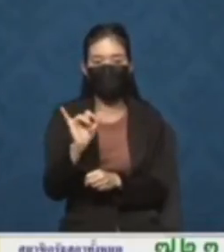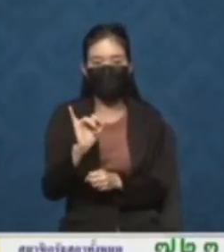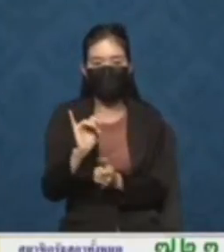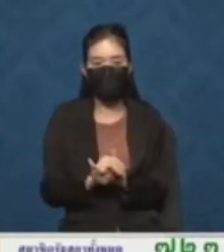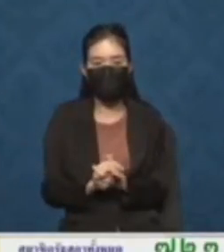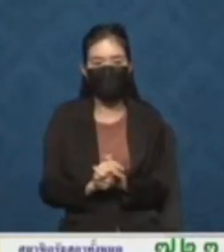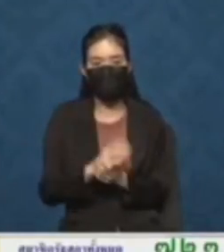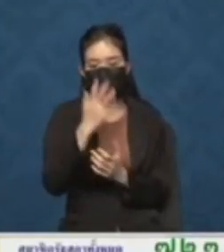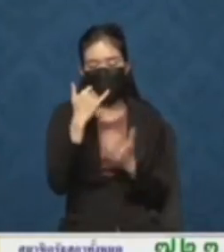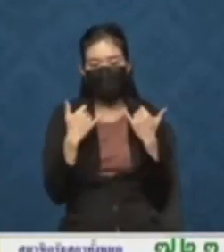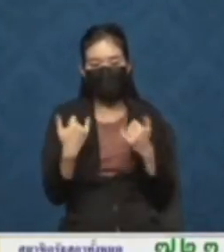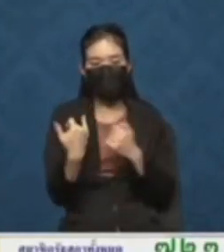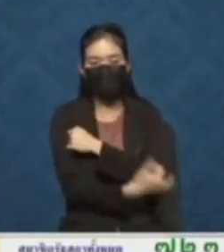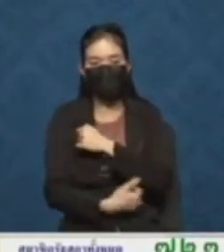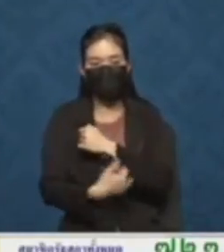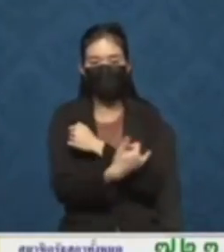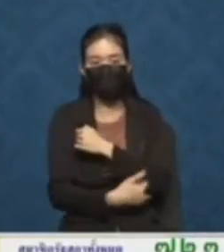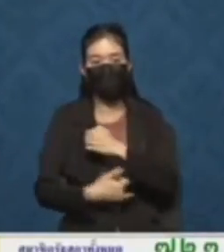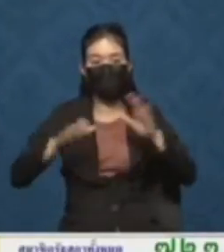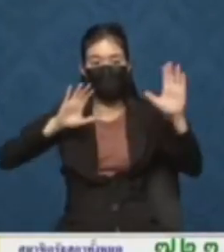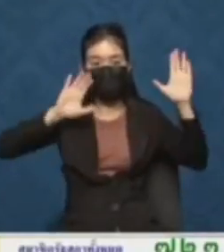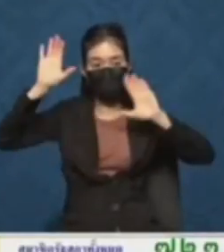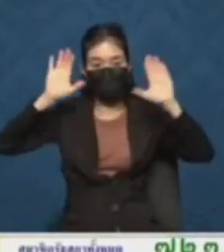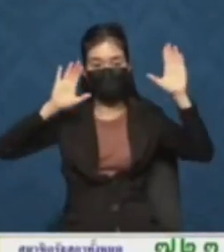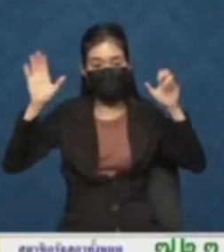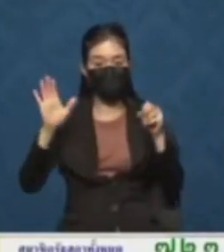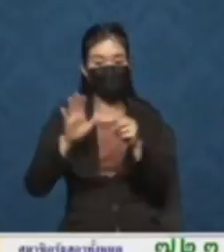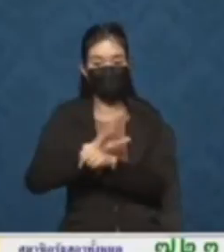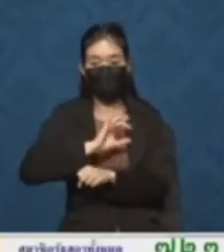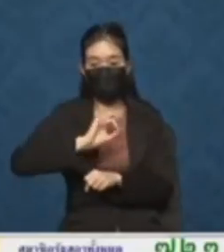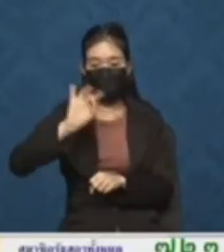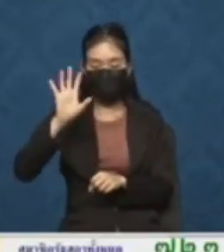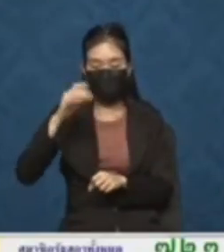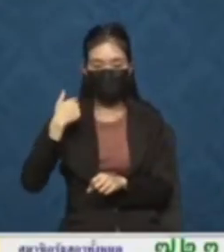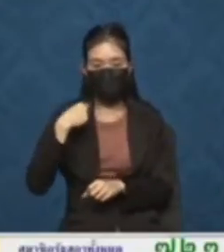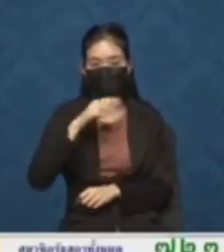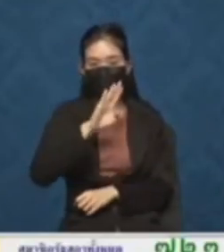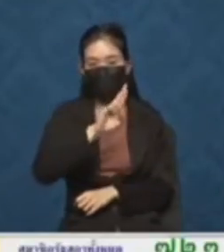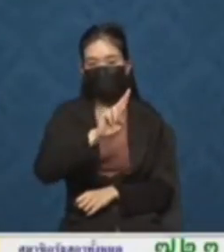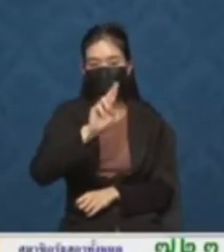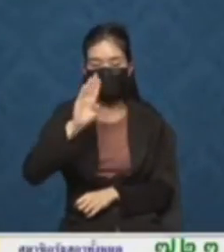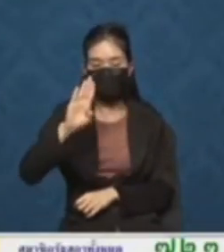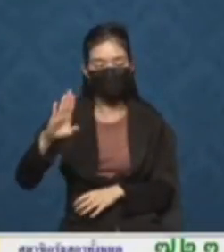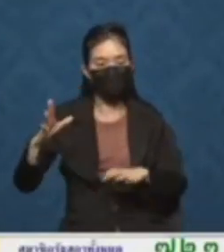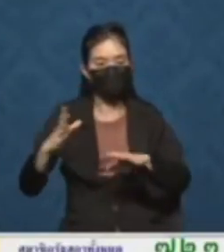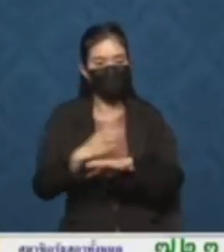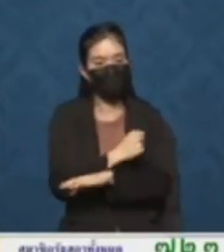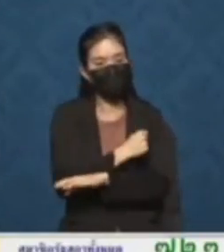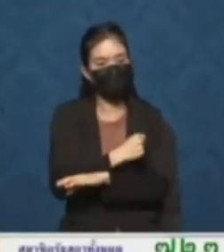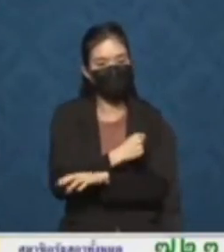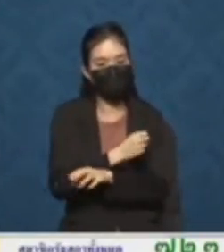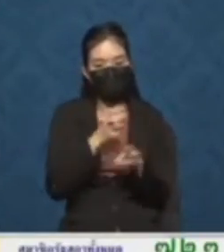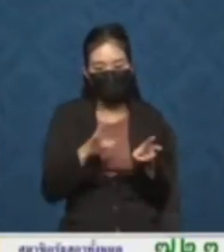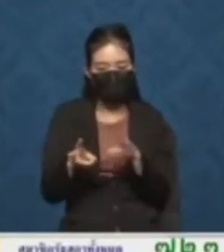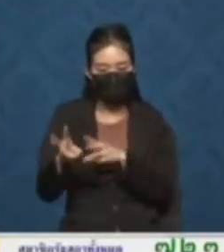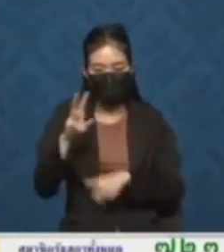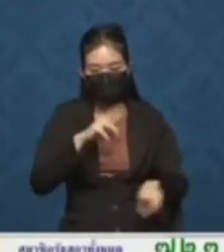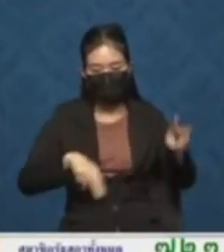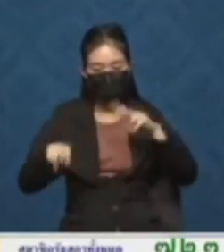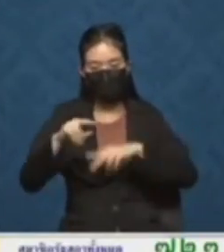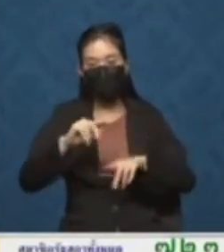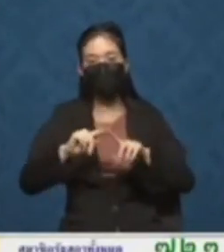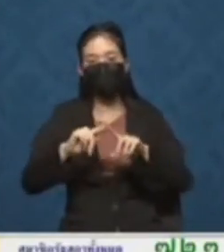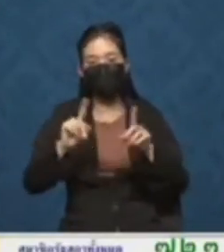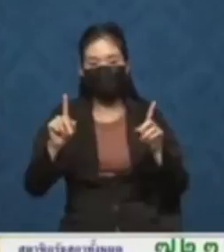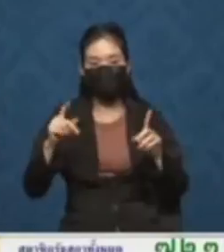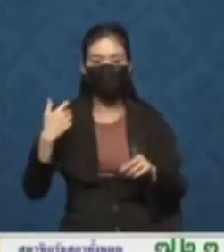นั้นเนี่ยเรามีระบบนะฮะการใช้อำนาจที่ต่างกันหลายประเทศ